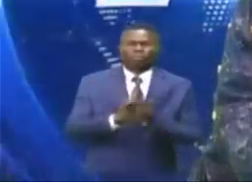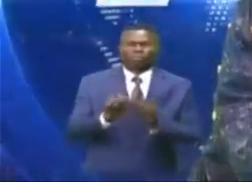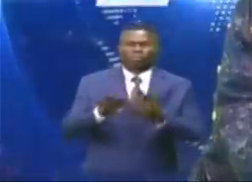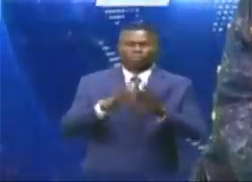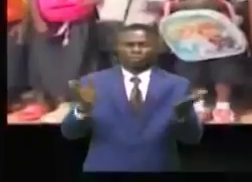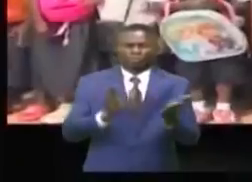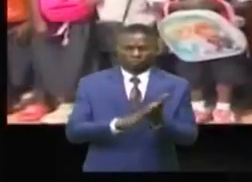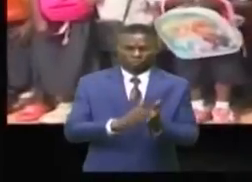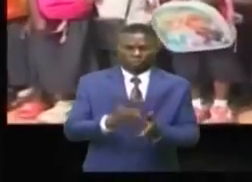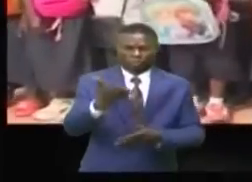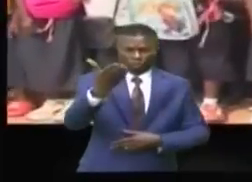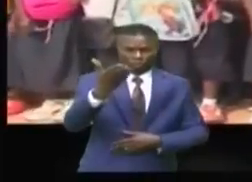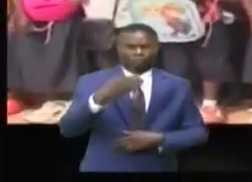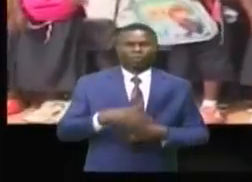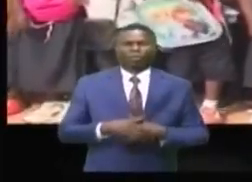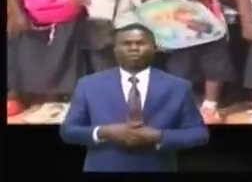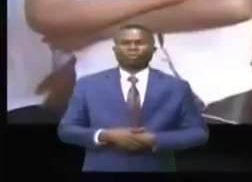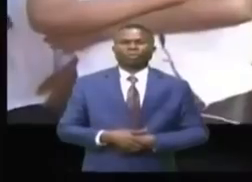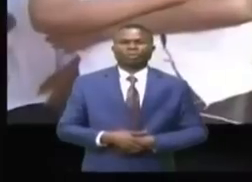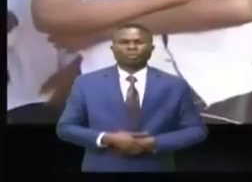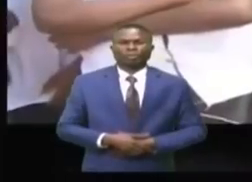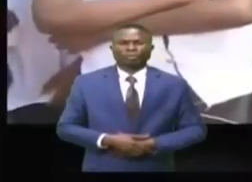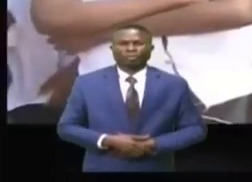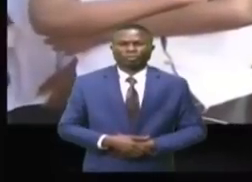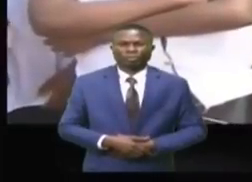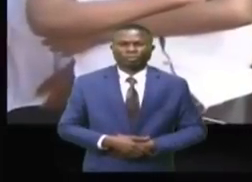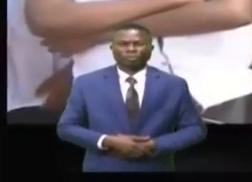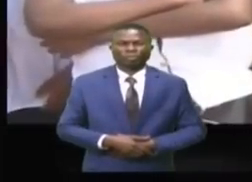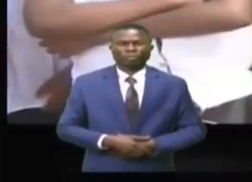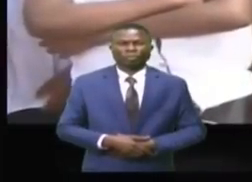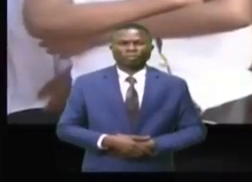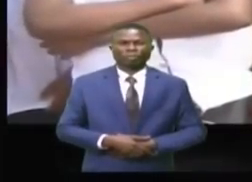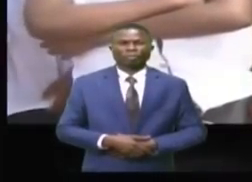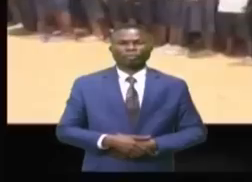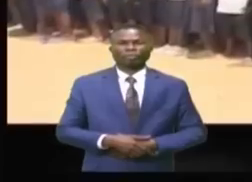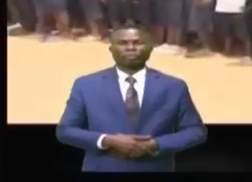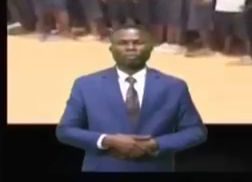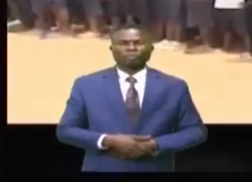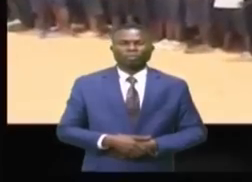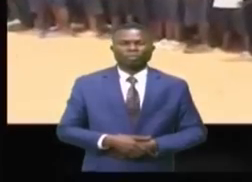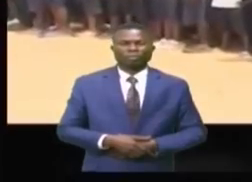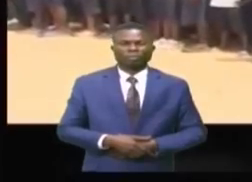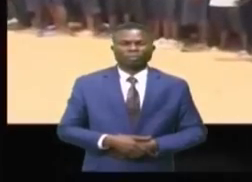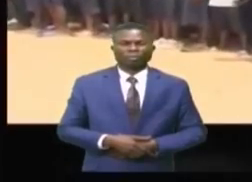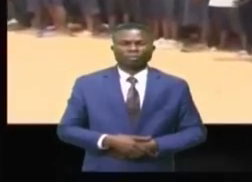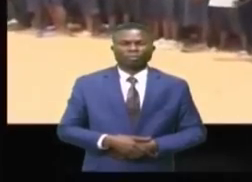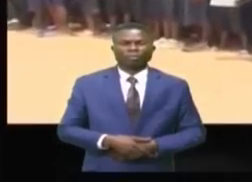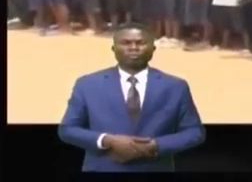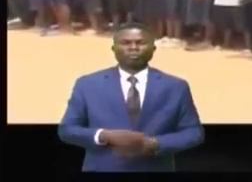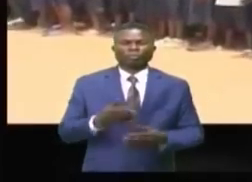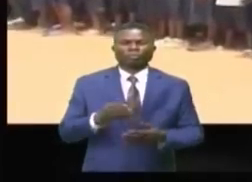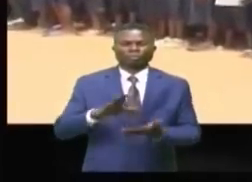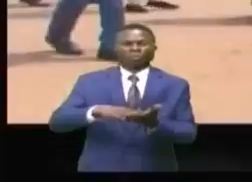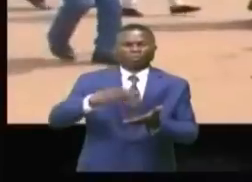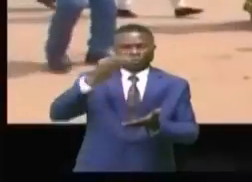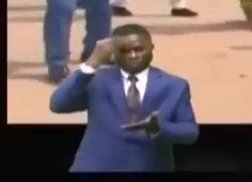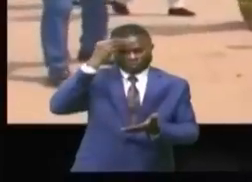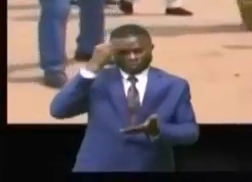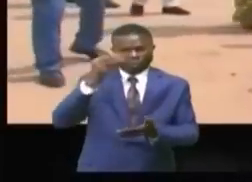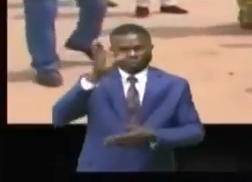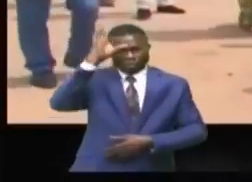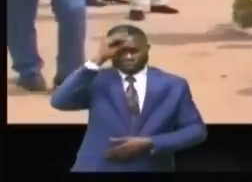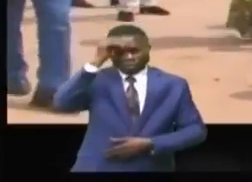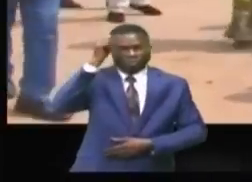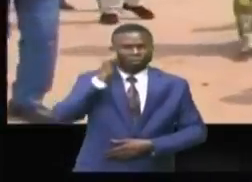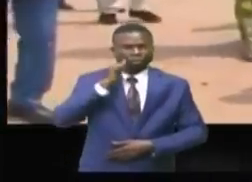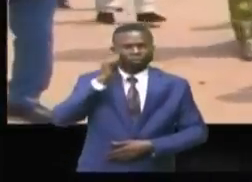rédaction. Fini les vacances, les élèves de toute la République ont retrouvé leur chemin de l'école. Au Kassai oriental,